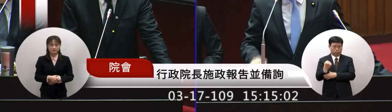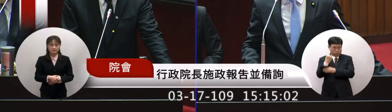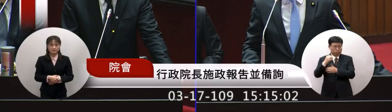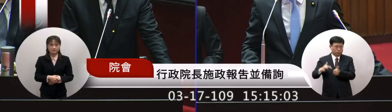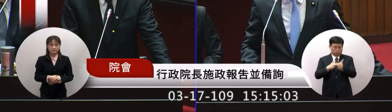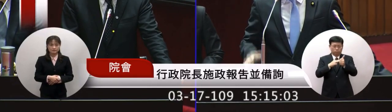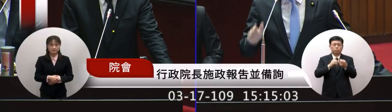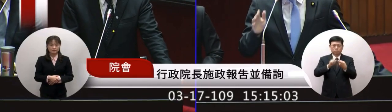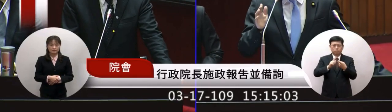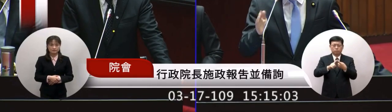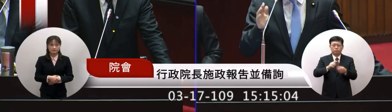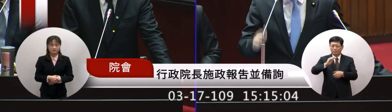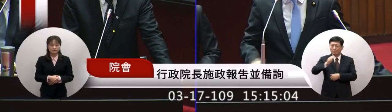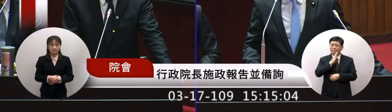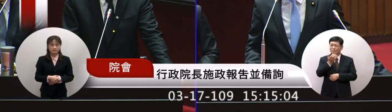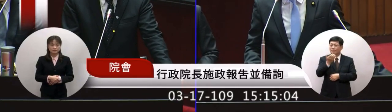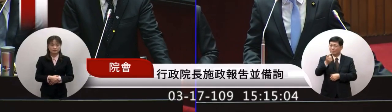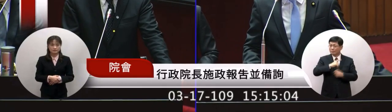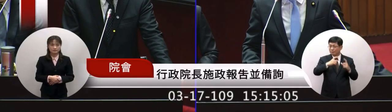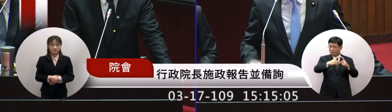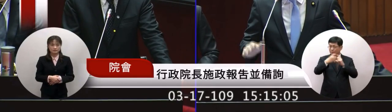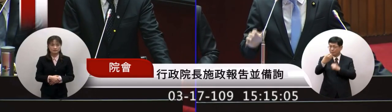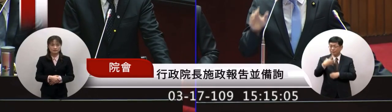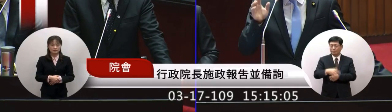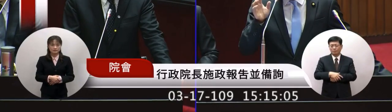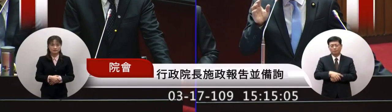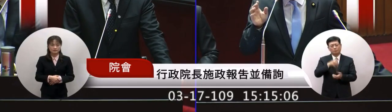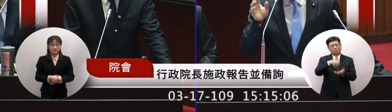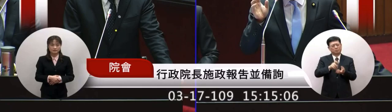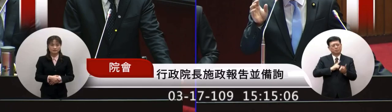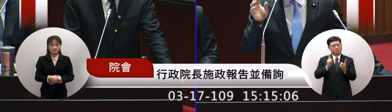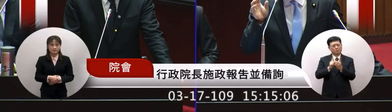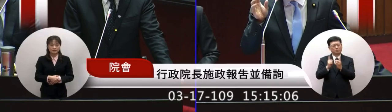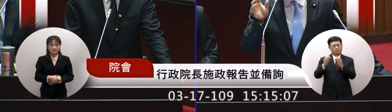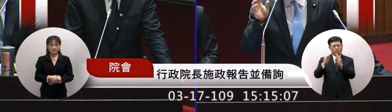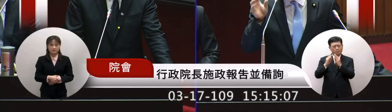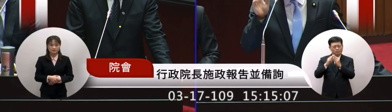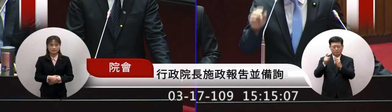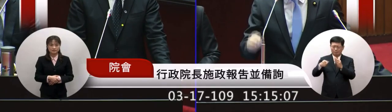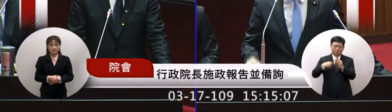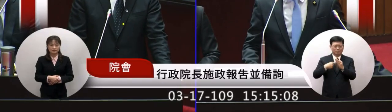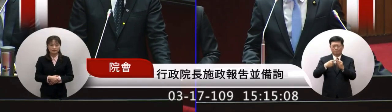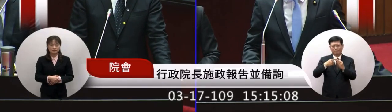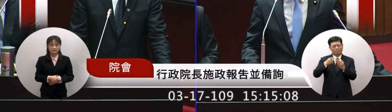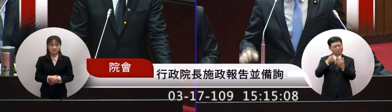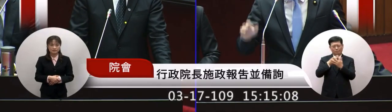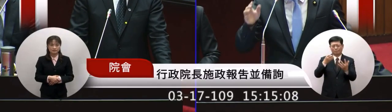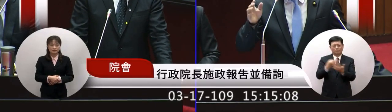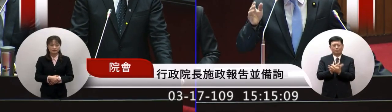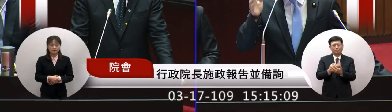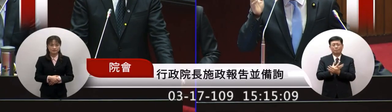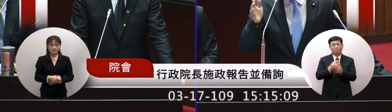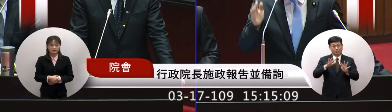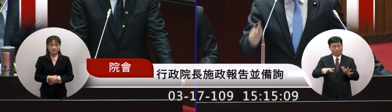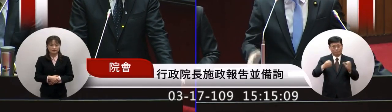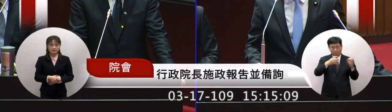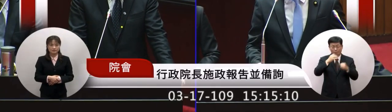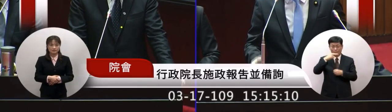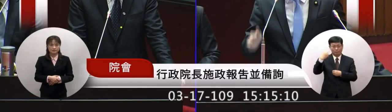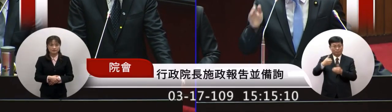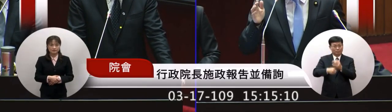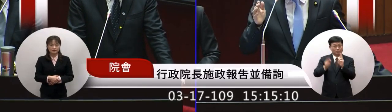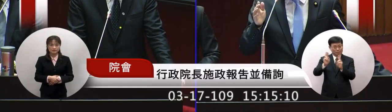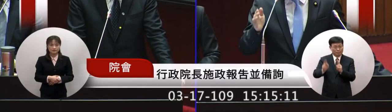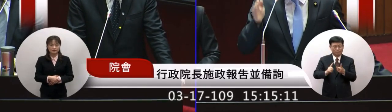个是对的。但是从刚才您的答复啊，就证明您对金融的理解啊，可能还不是那么的够。我们今天谈再生能